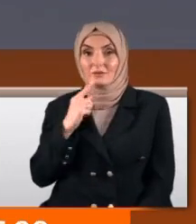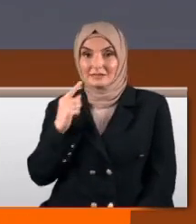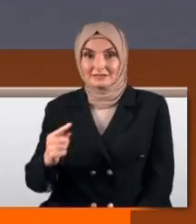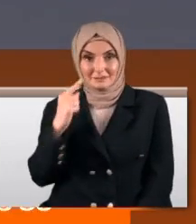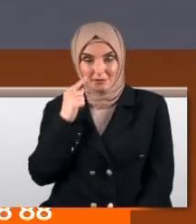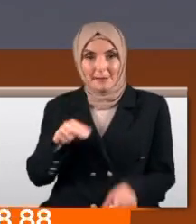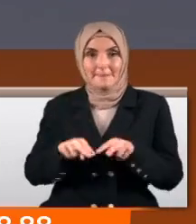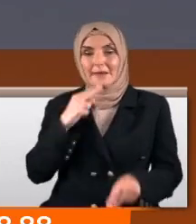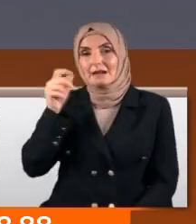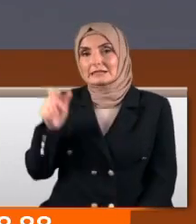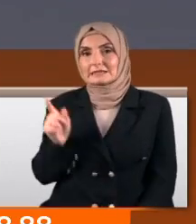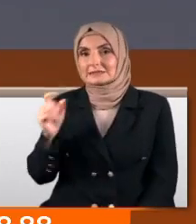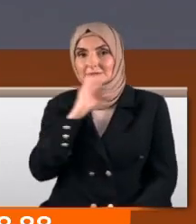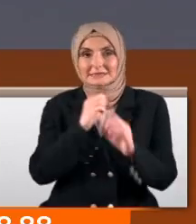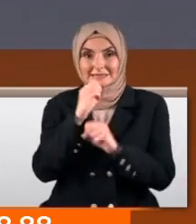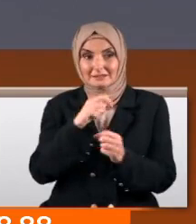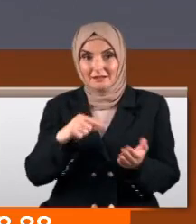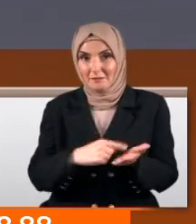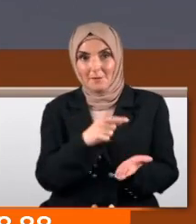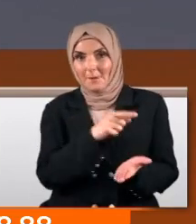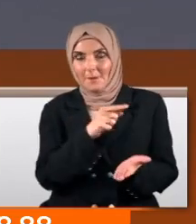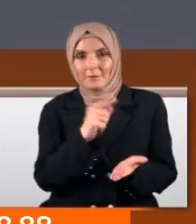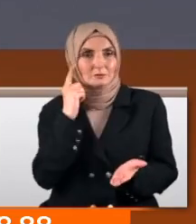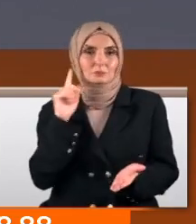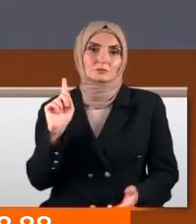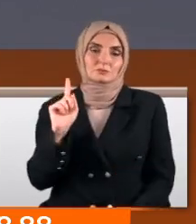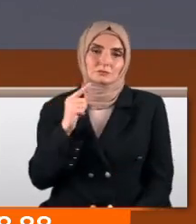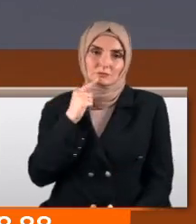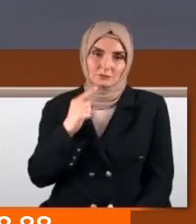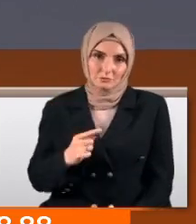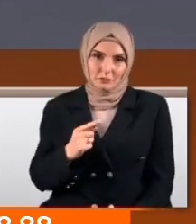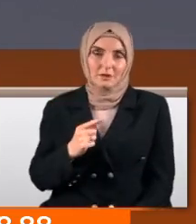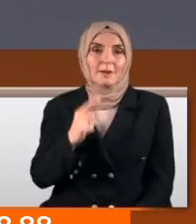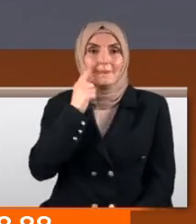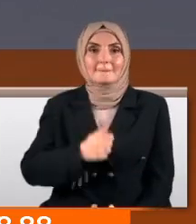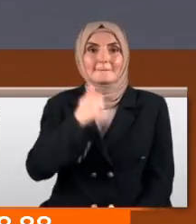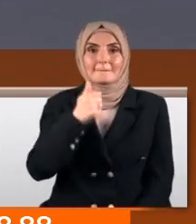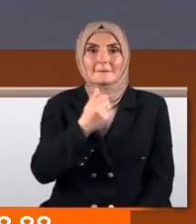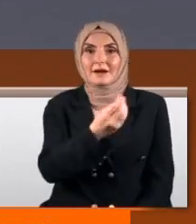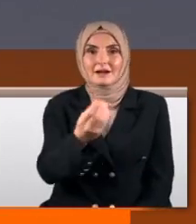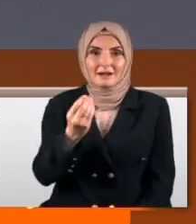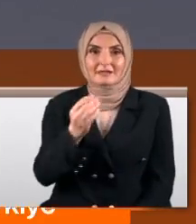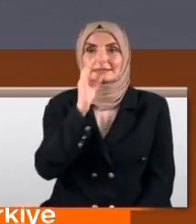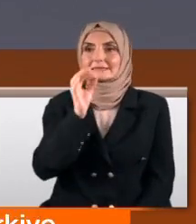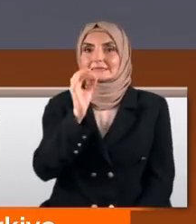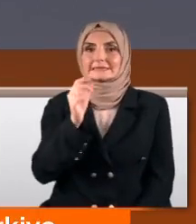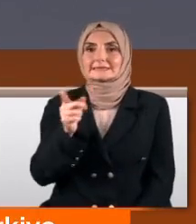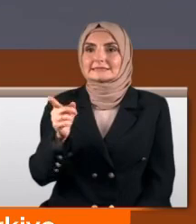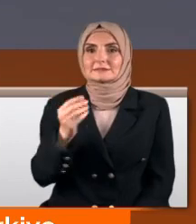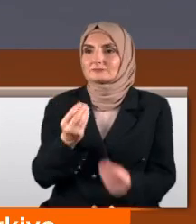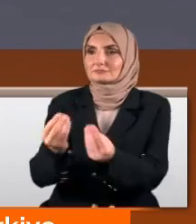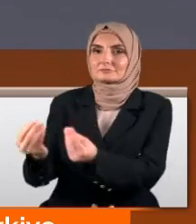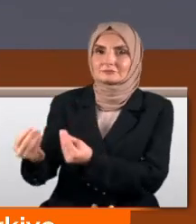mutabakattan haberi olmadığı yönünde, hatta biz aramızda bakanlıkları bölüşmemiştik, hangi bakanlık hangi partide olacak bunlar